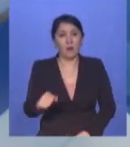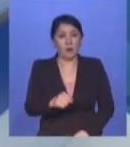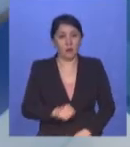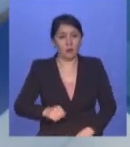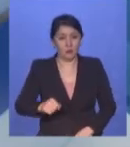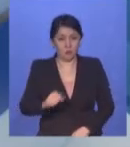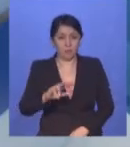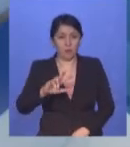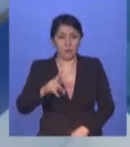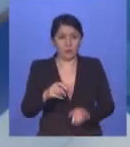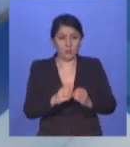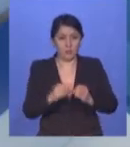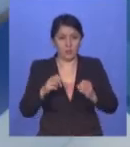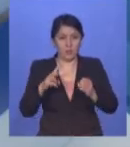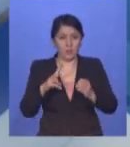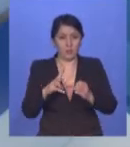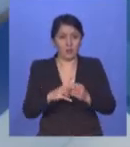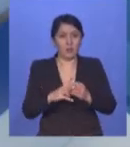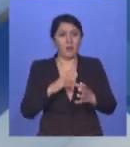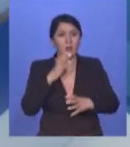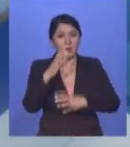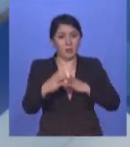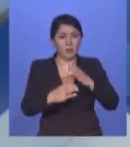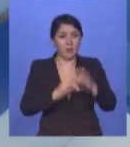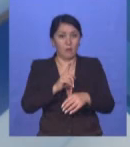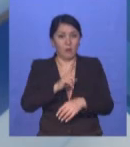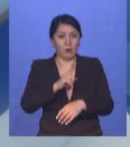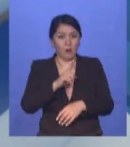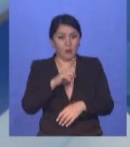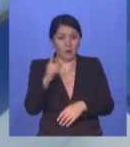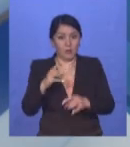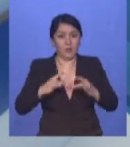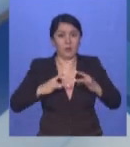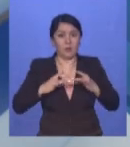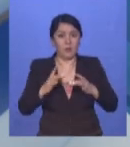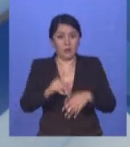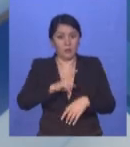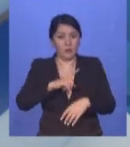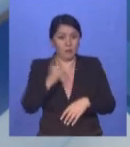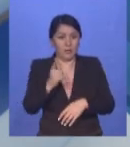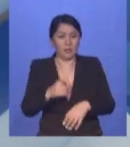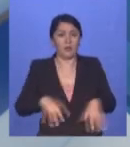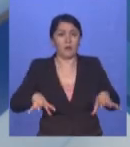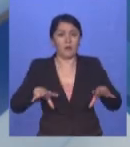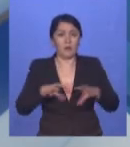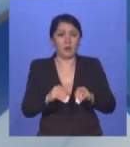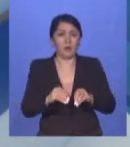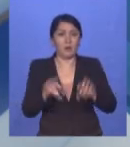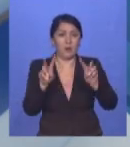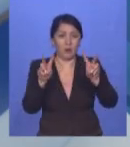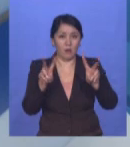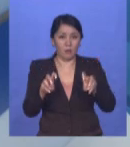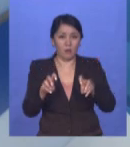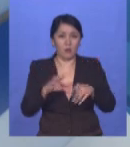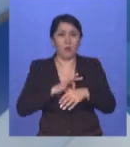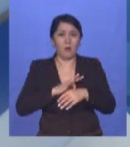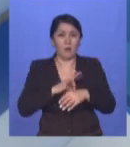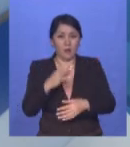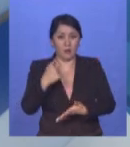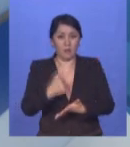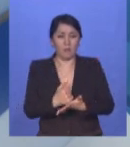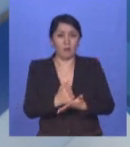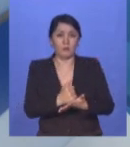тамыз айының үшімен 12 аралығында халықаралық жастар күнін мерекелеу аясында жастармен бірге 10 күндігі өтіп жатыр.